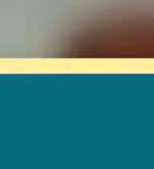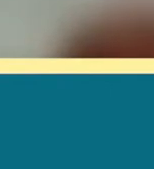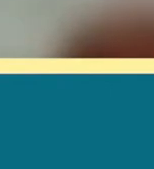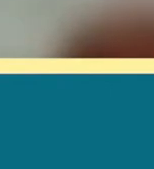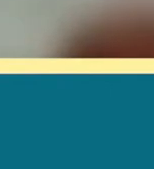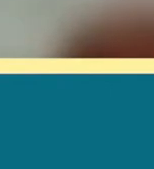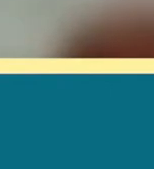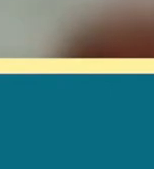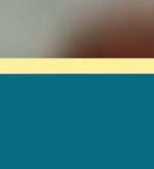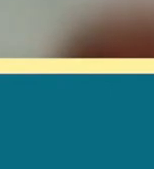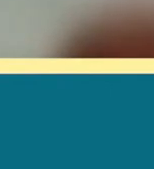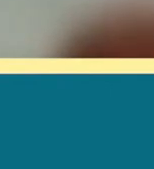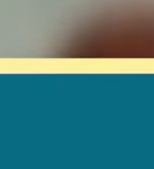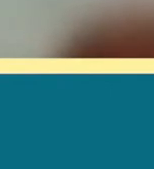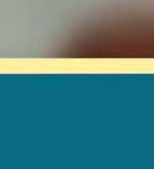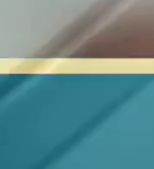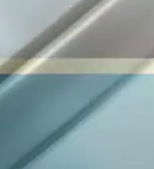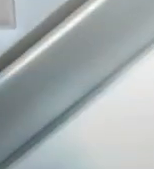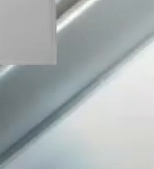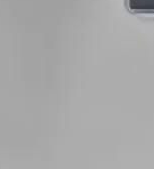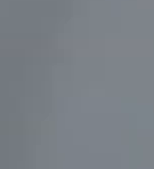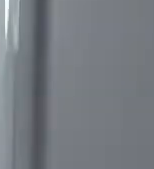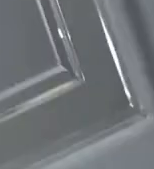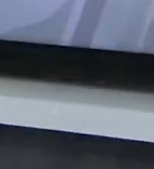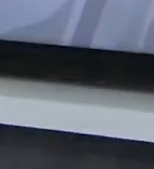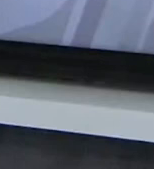anak. Me, I was just there.